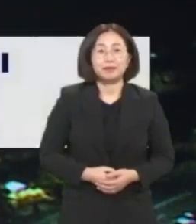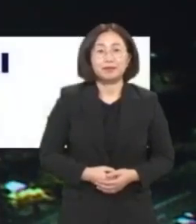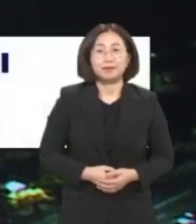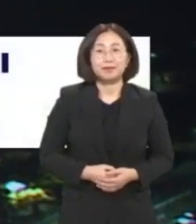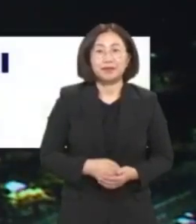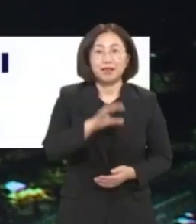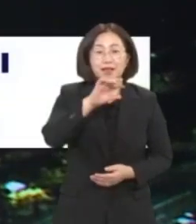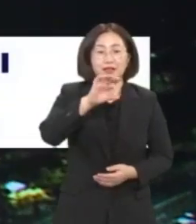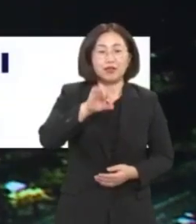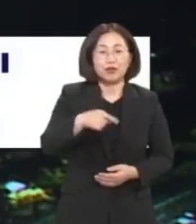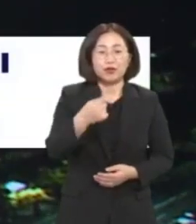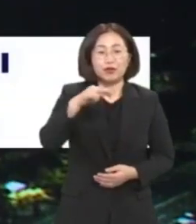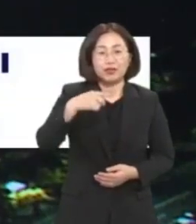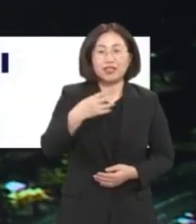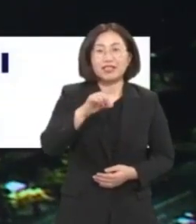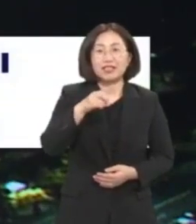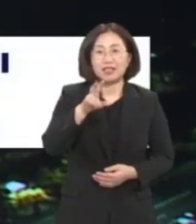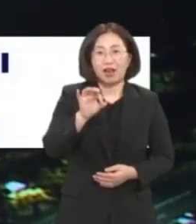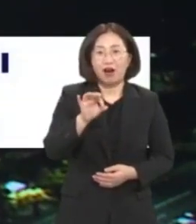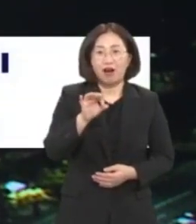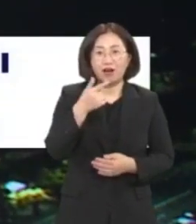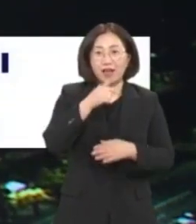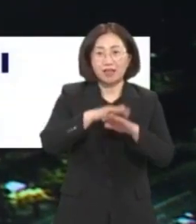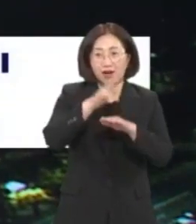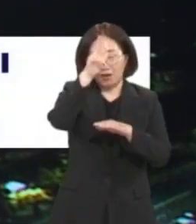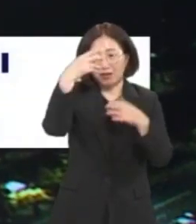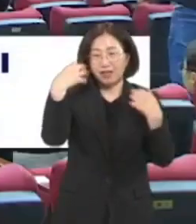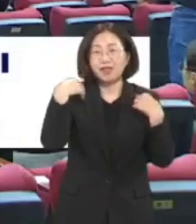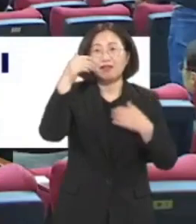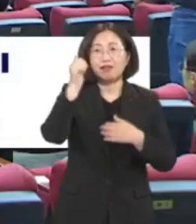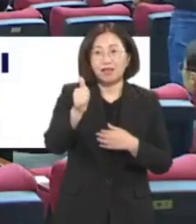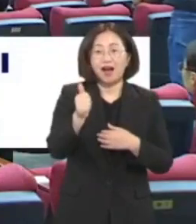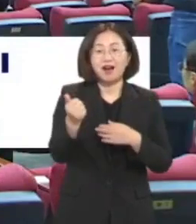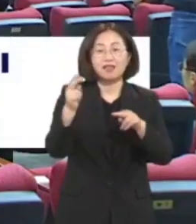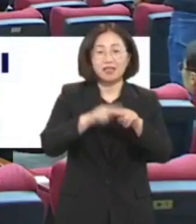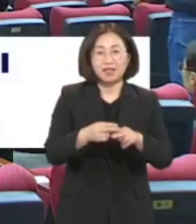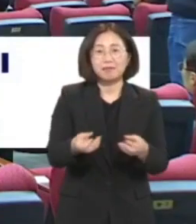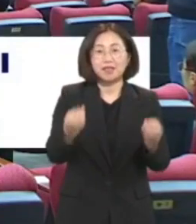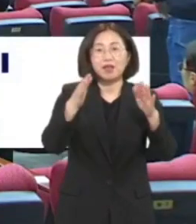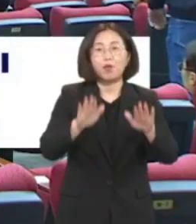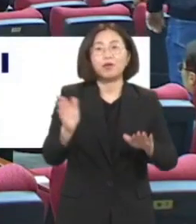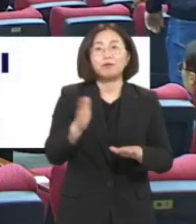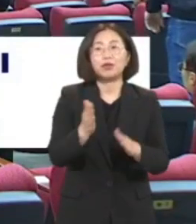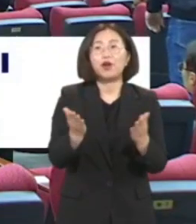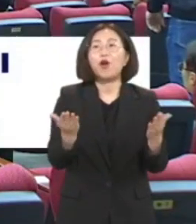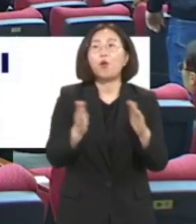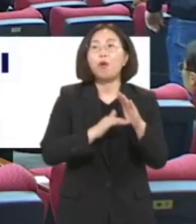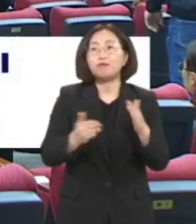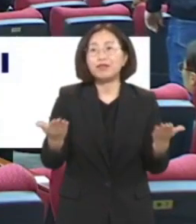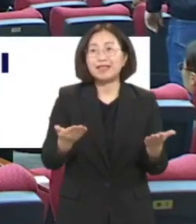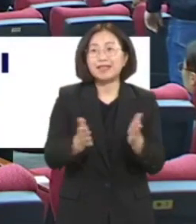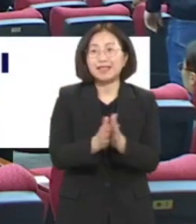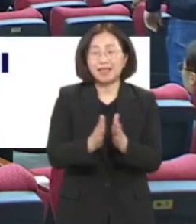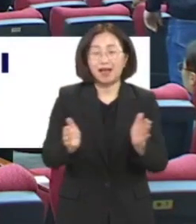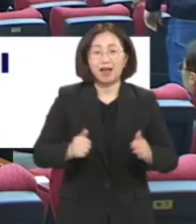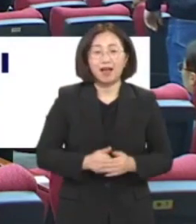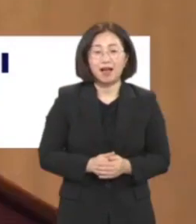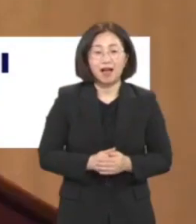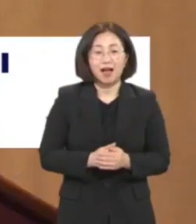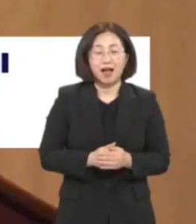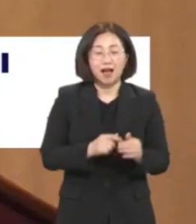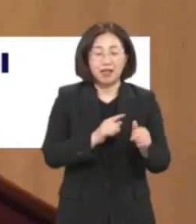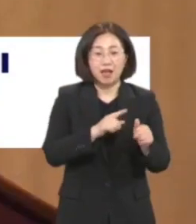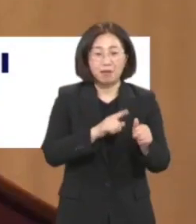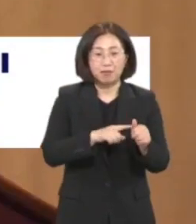윤승영 제20대 대전경찰청장이 취임식을 갖고 오늘부터 공식 업무에 들어갔습니다. 윤승영 신임청장은 최근